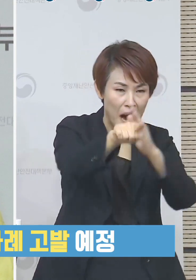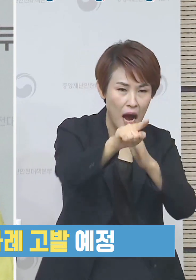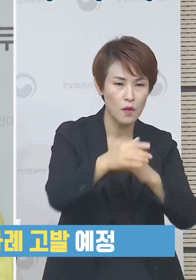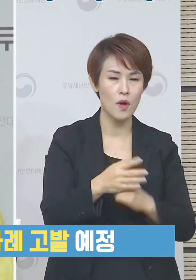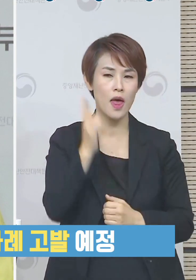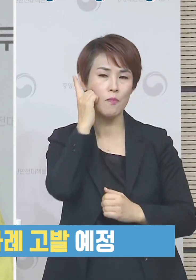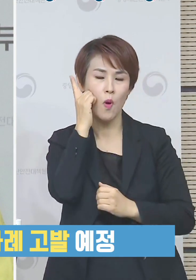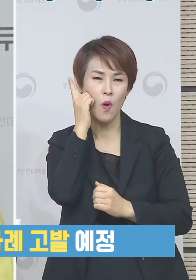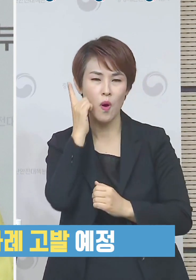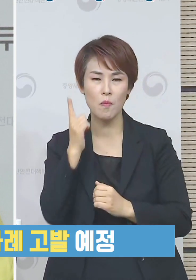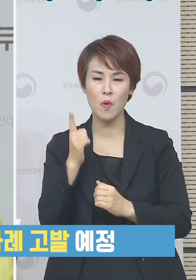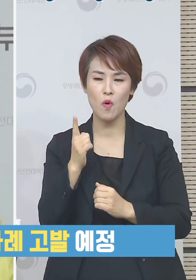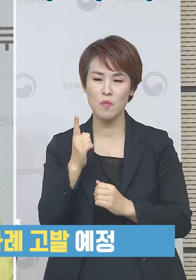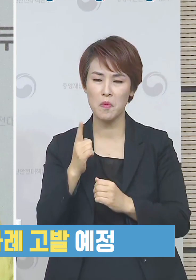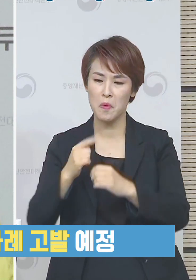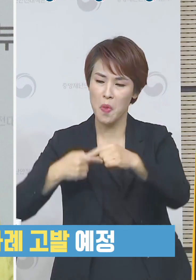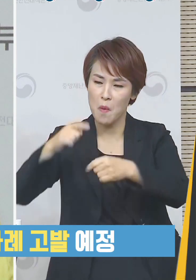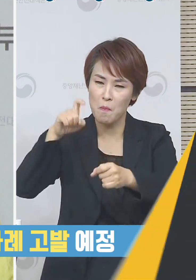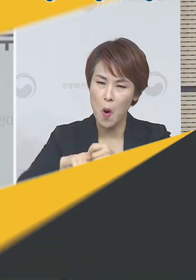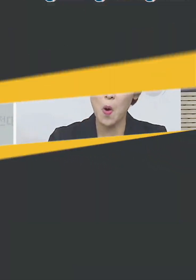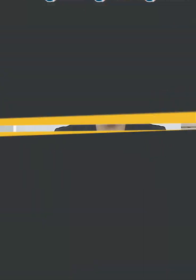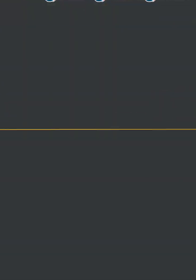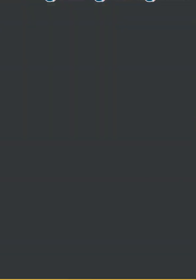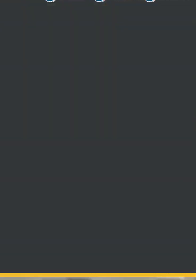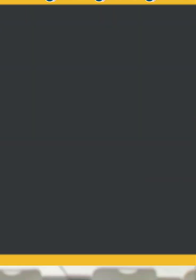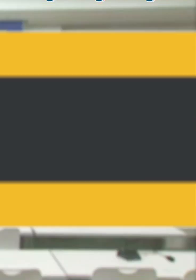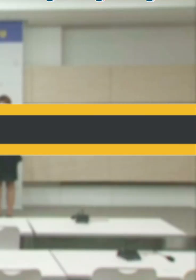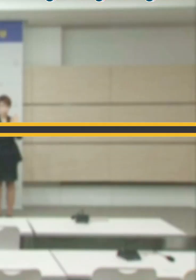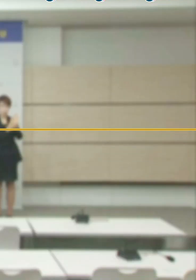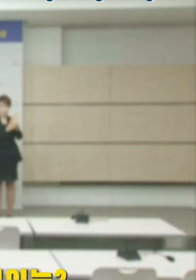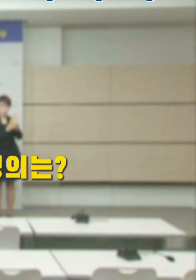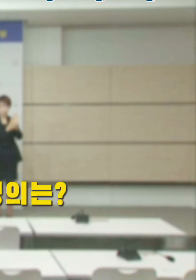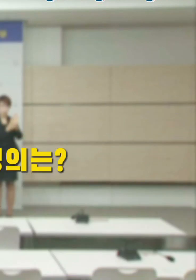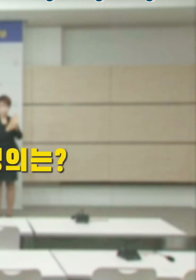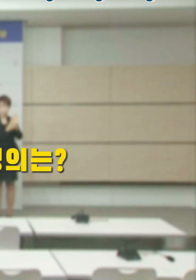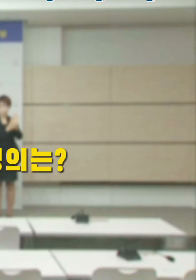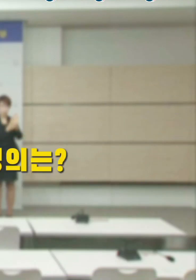이탈한 경우 요 3건은 바로 고발하도록 하겠습니다.